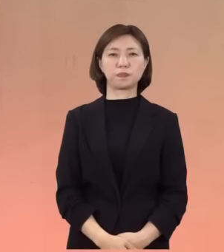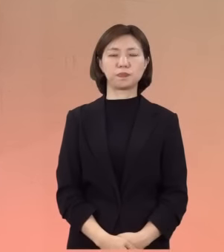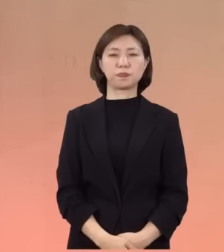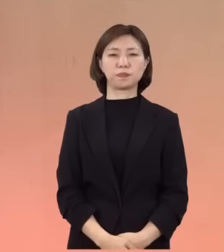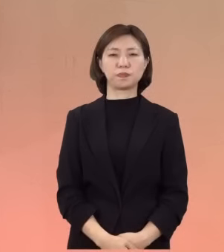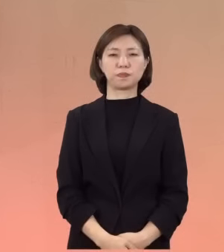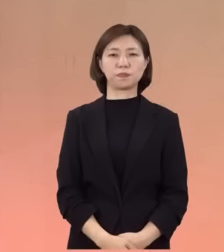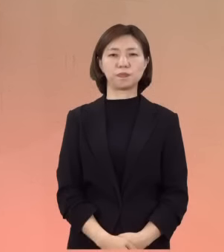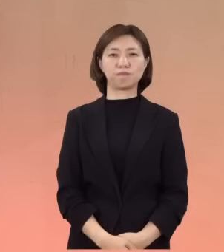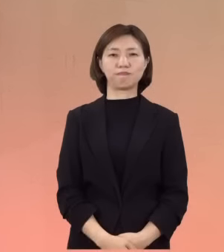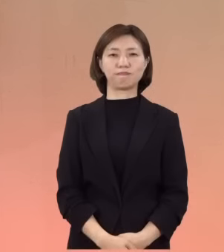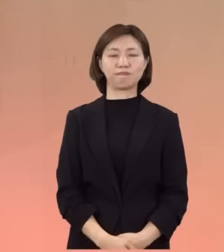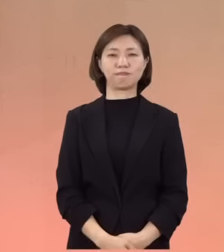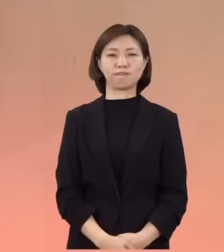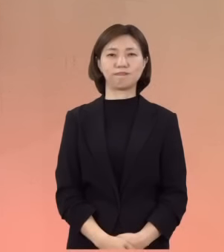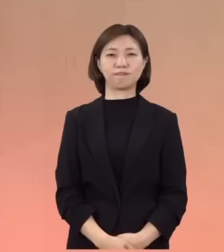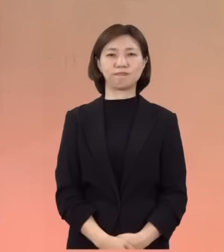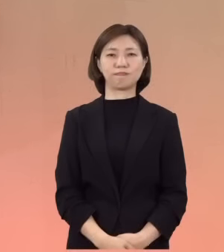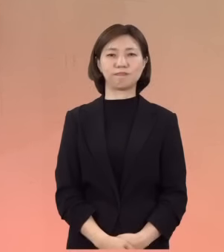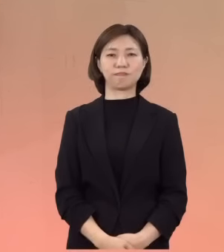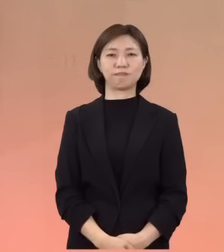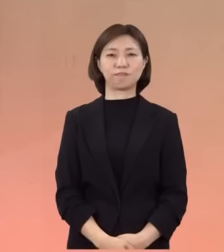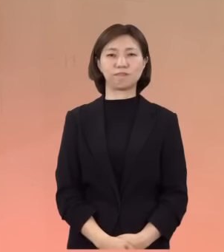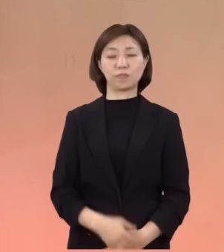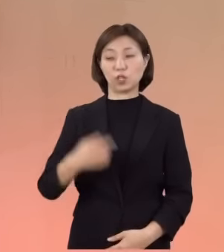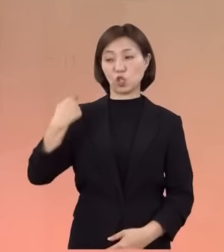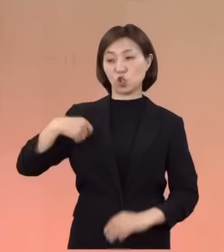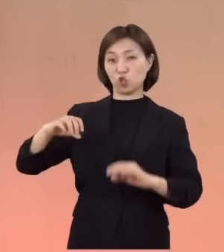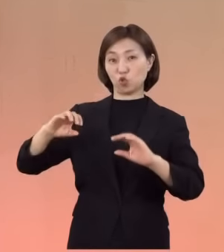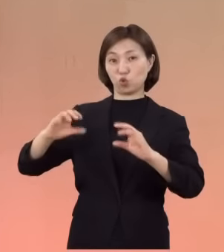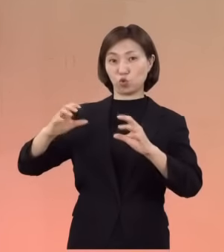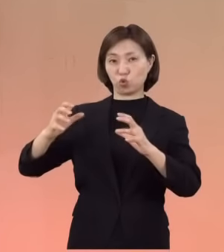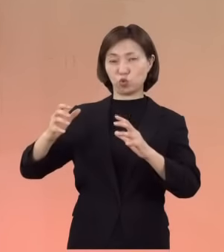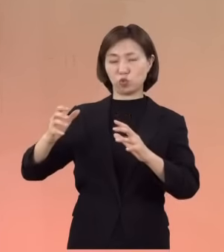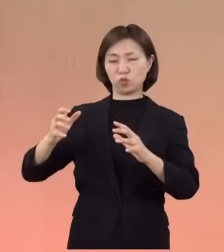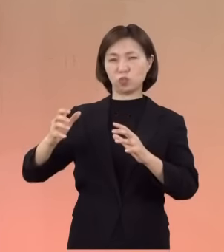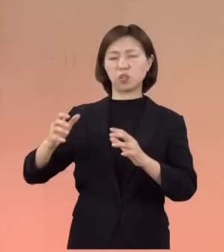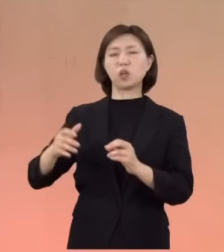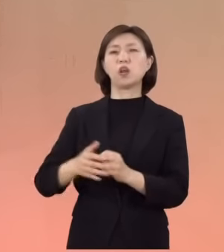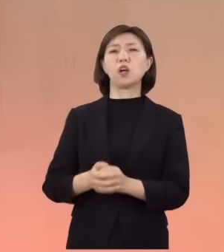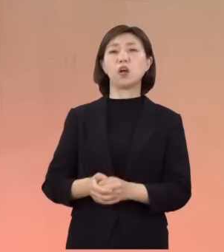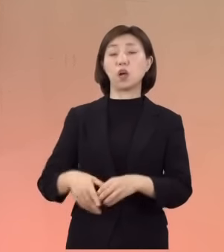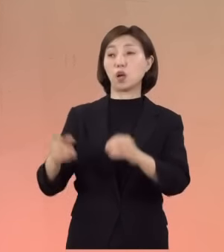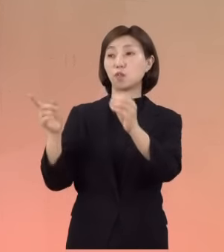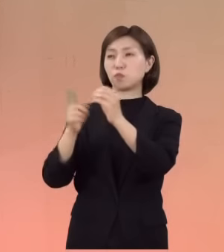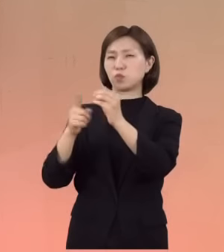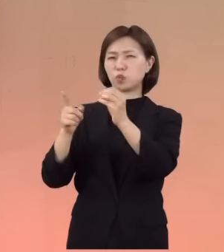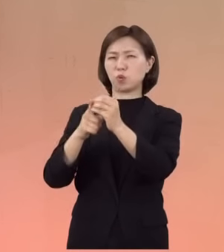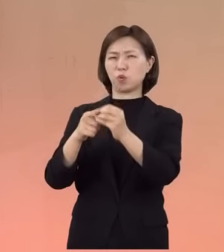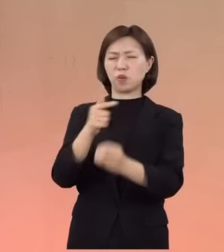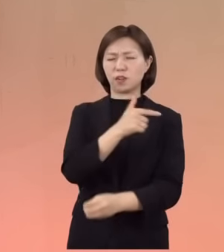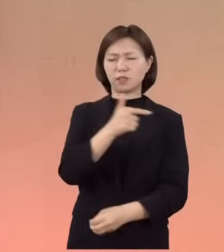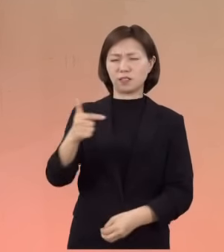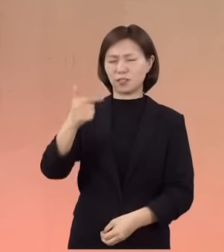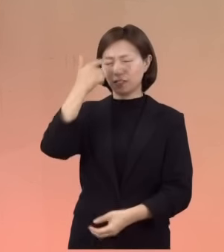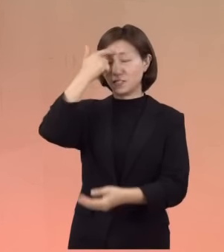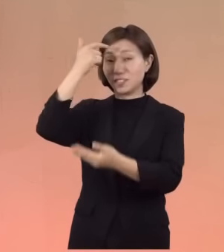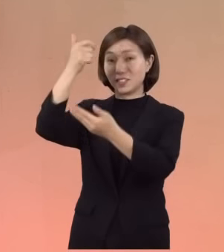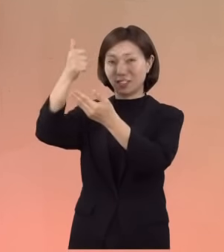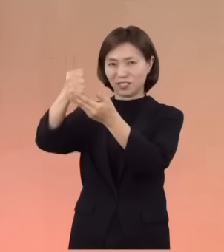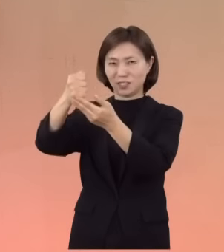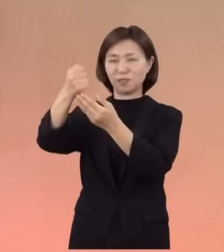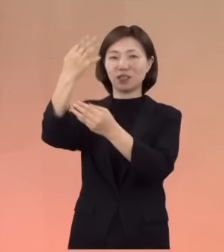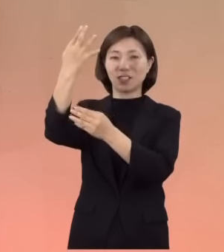되겠습니다 예 여러분 중국 불교 4대 고승 중에 한 분으로